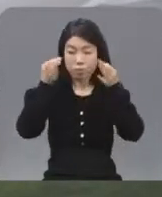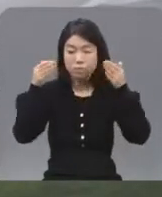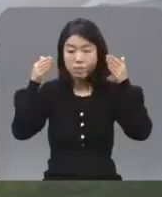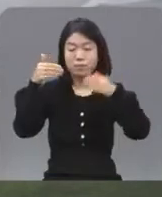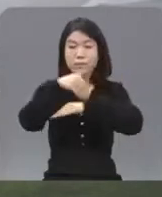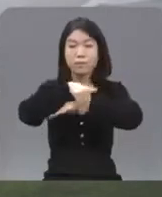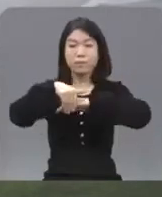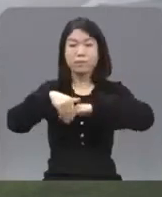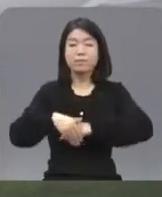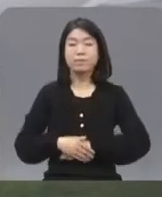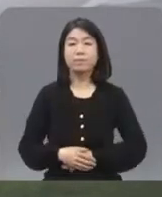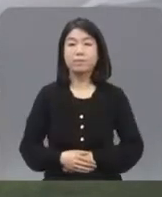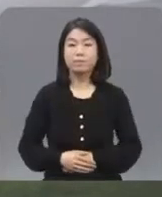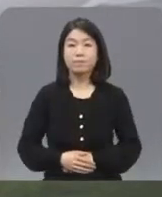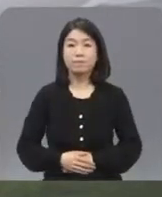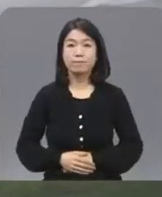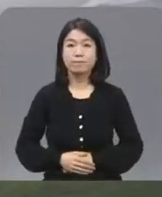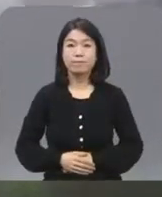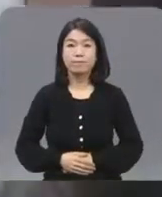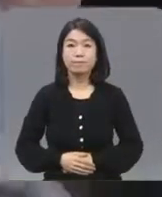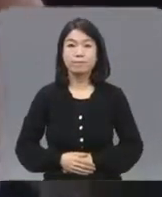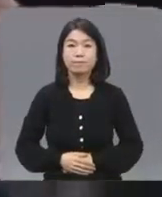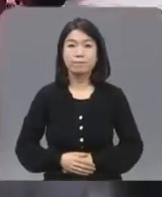하선아 기자가 보도합니다.